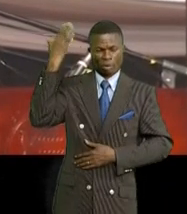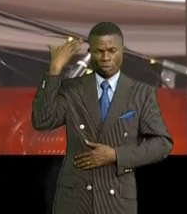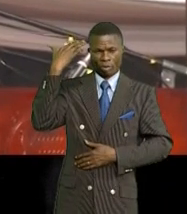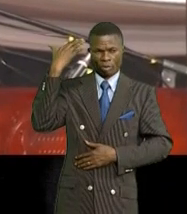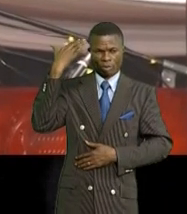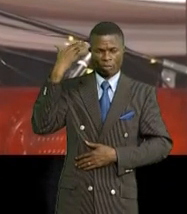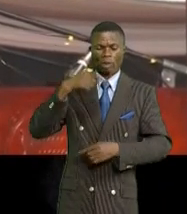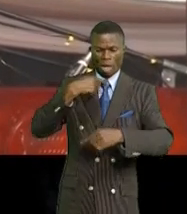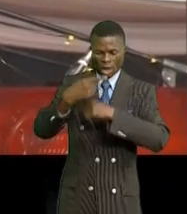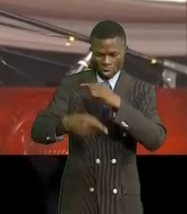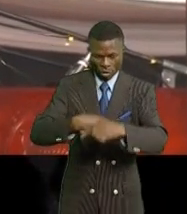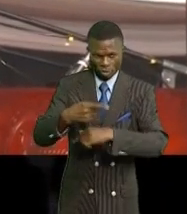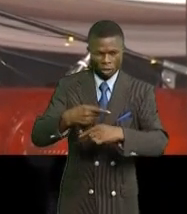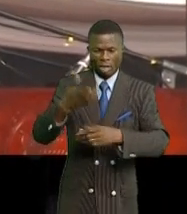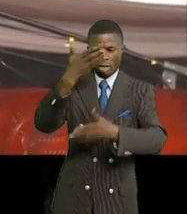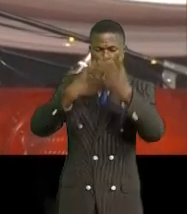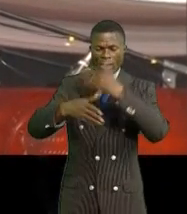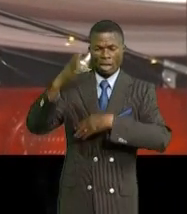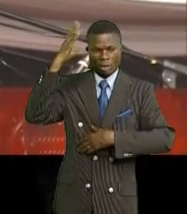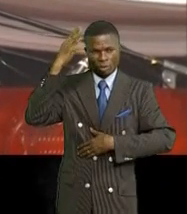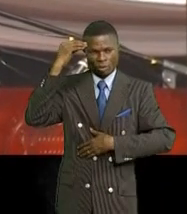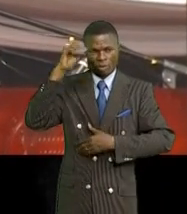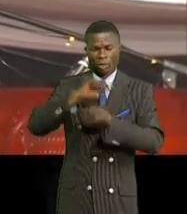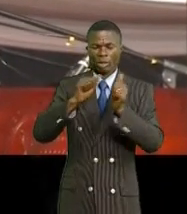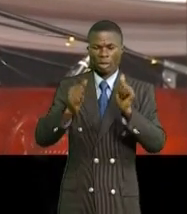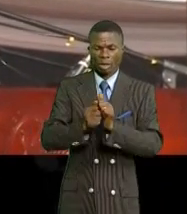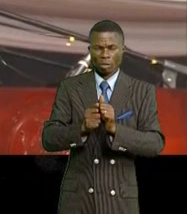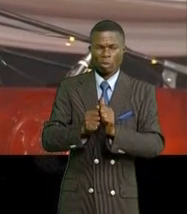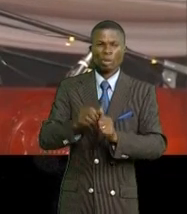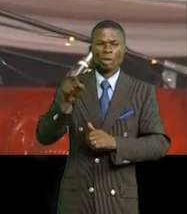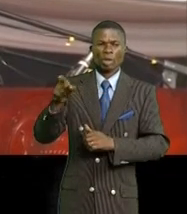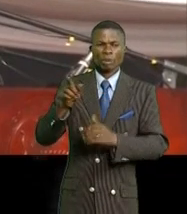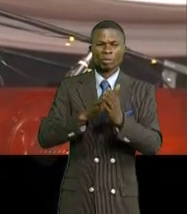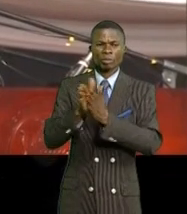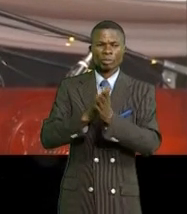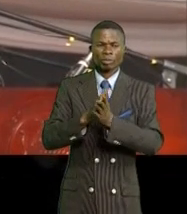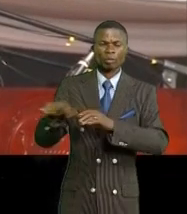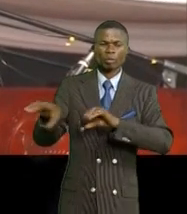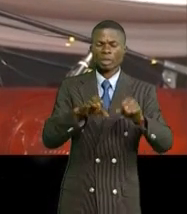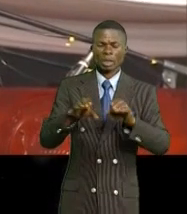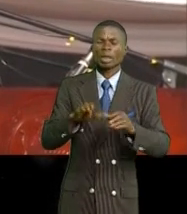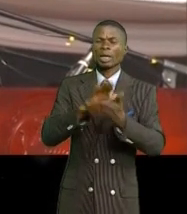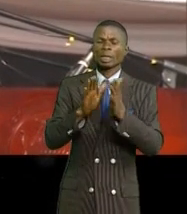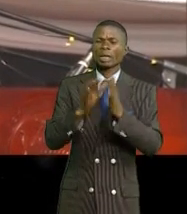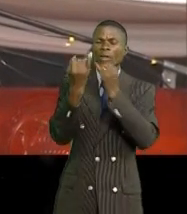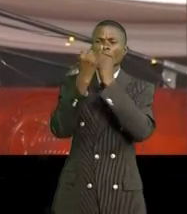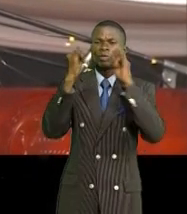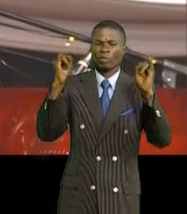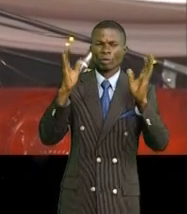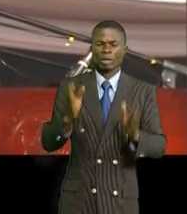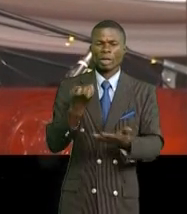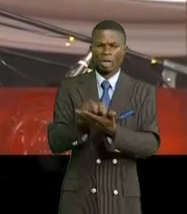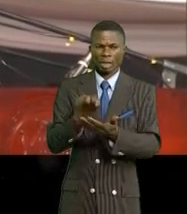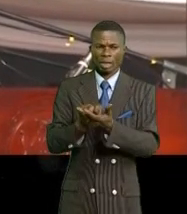le démarrage des échanges dans le cadre de la SLECAF représente un acte d'indépendance économique